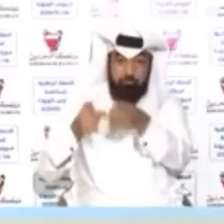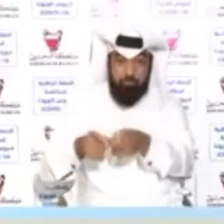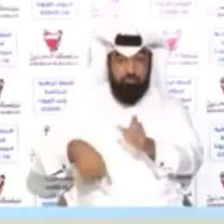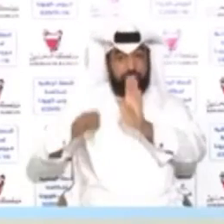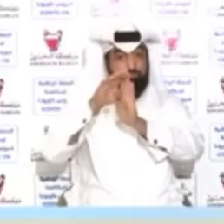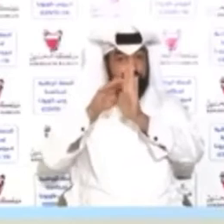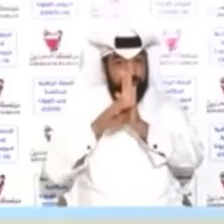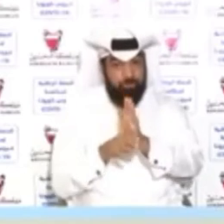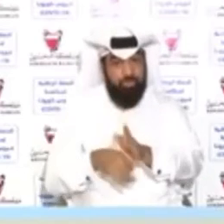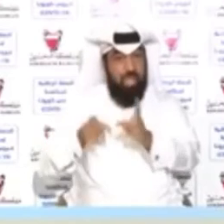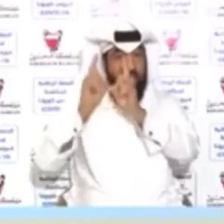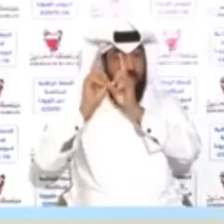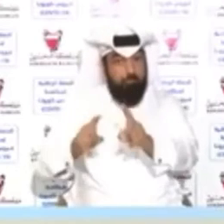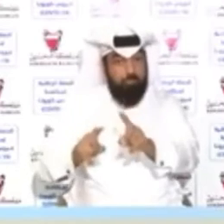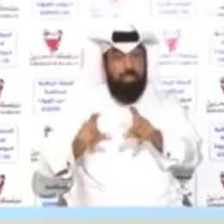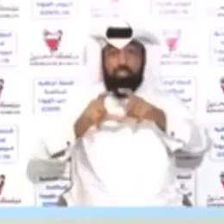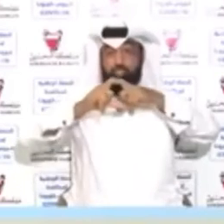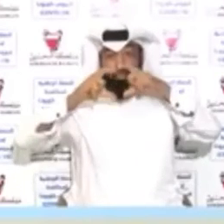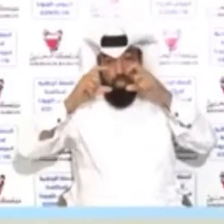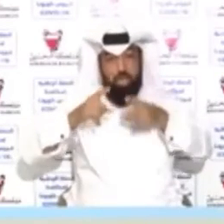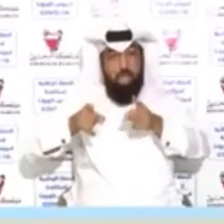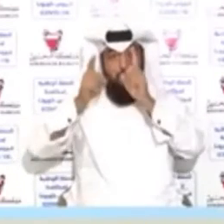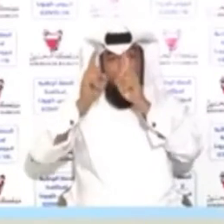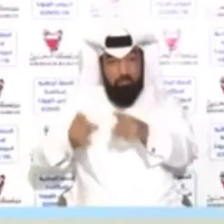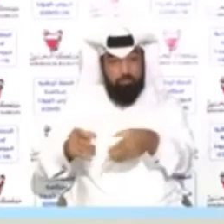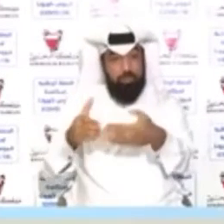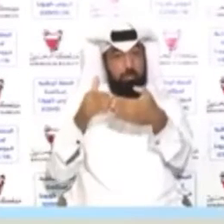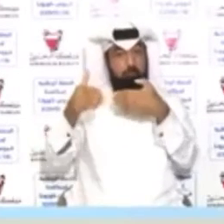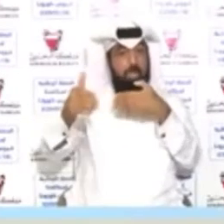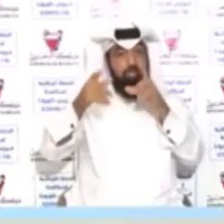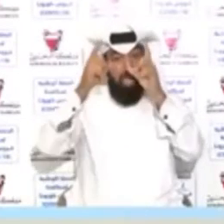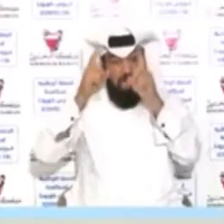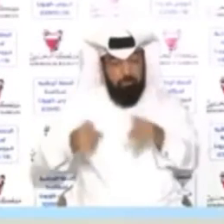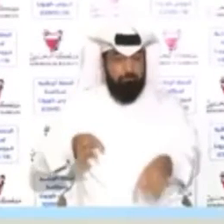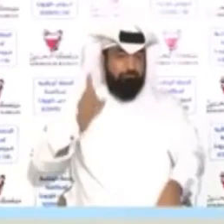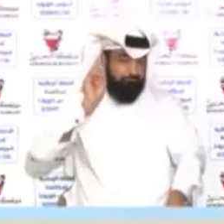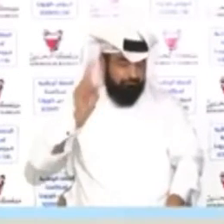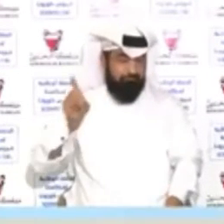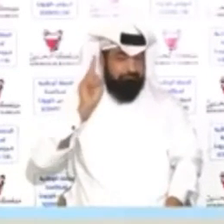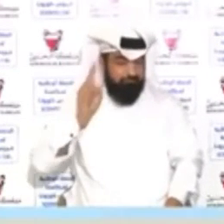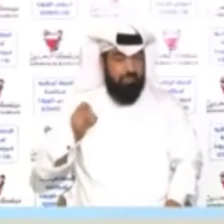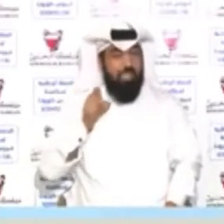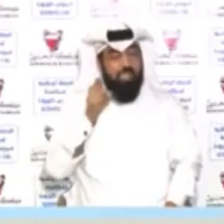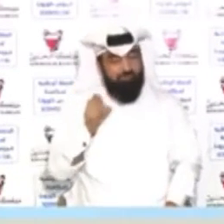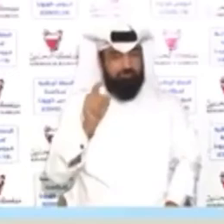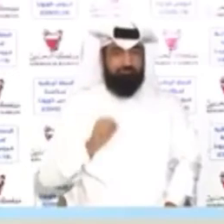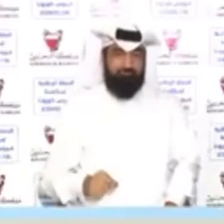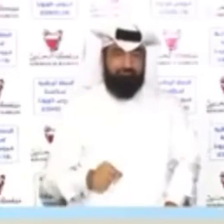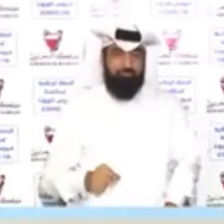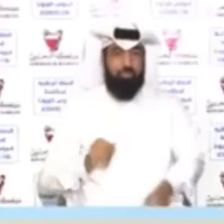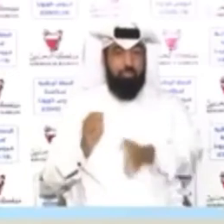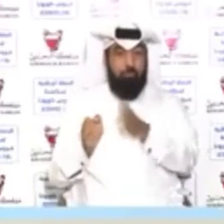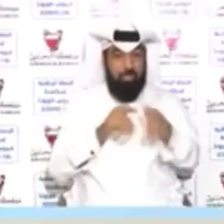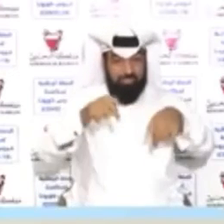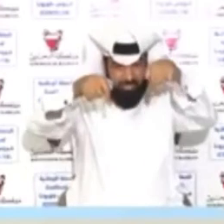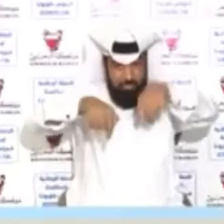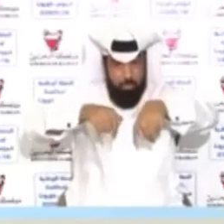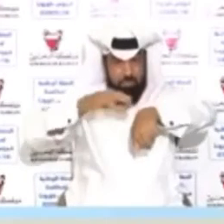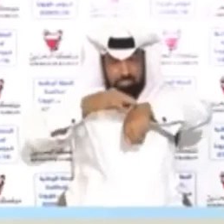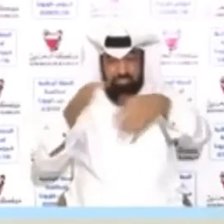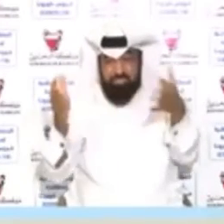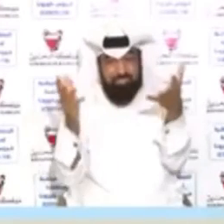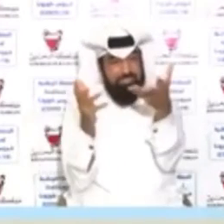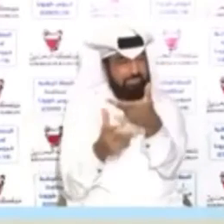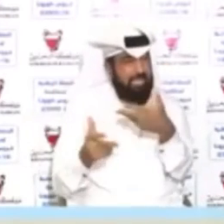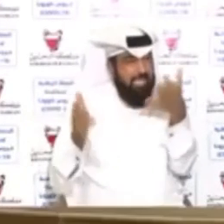في التطبيق السليم للإجراءات والتدابير الوقائية. من خلال الرصد اليومي لأعداد الحالات القائمة يتبين